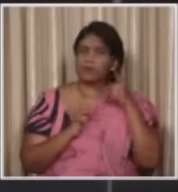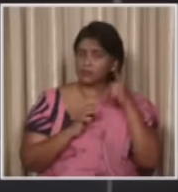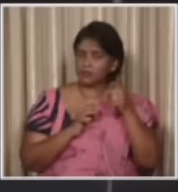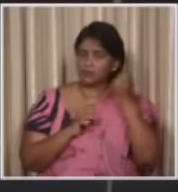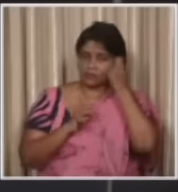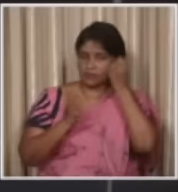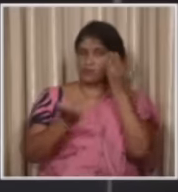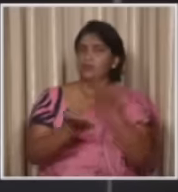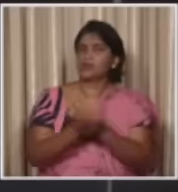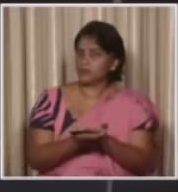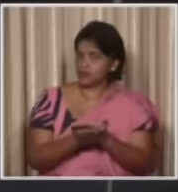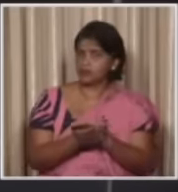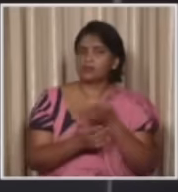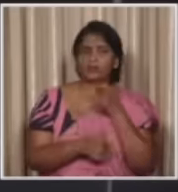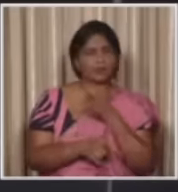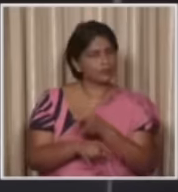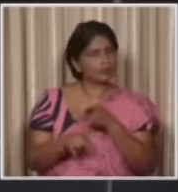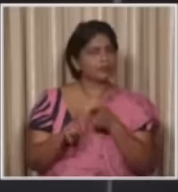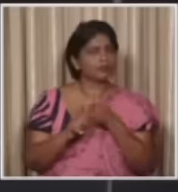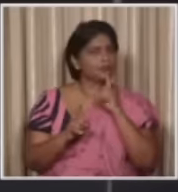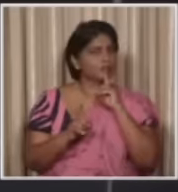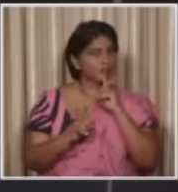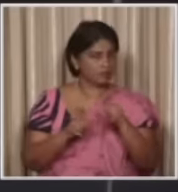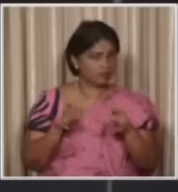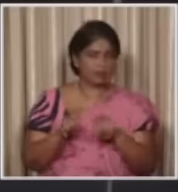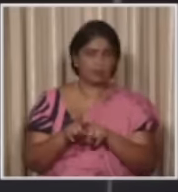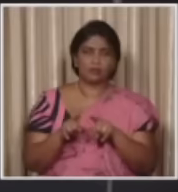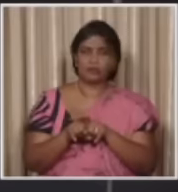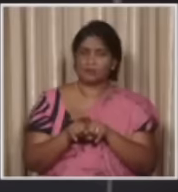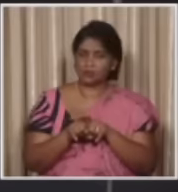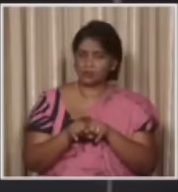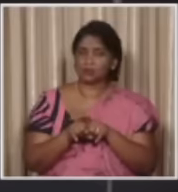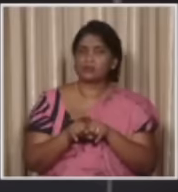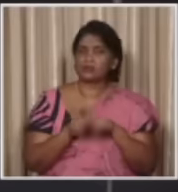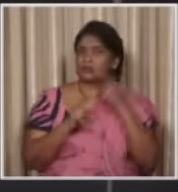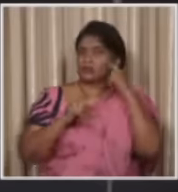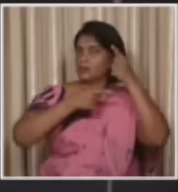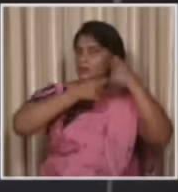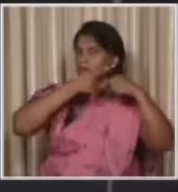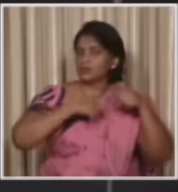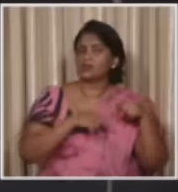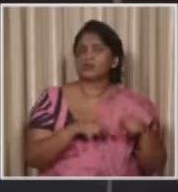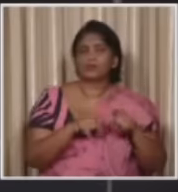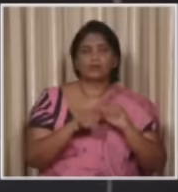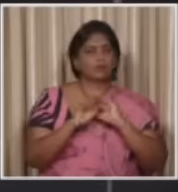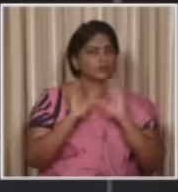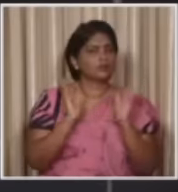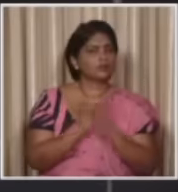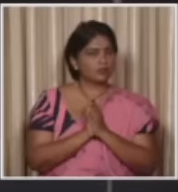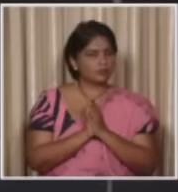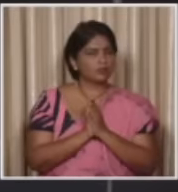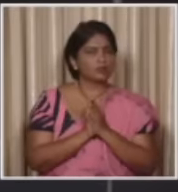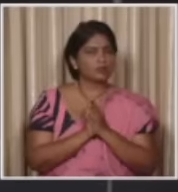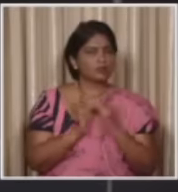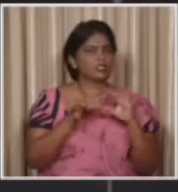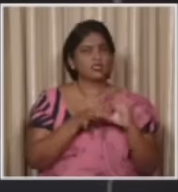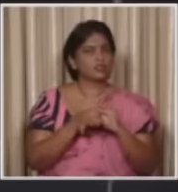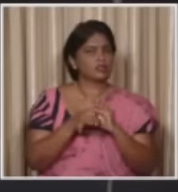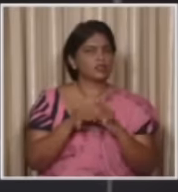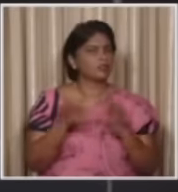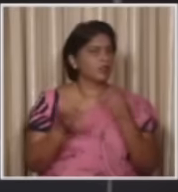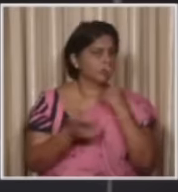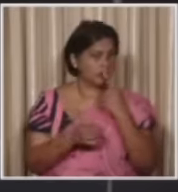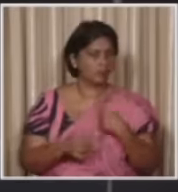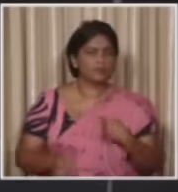the particular section mentioned in that particular chapter මම දන්නවා ෂුවර් එකට ඔබතුමා නෙමෙයි මේක